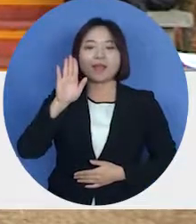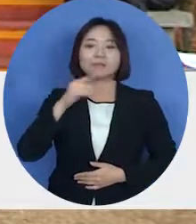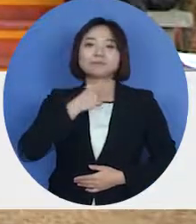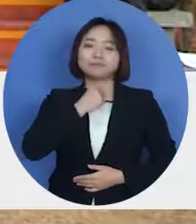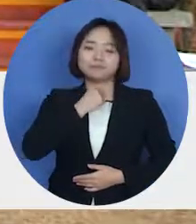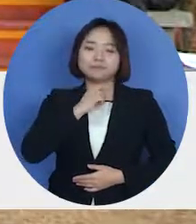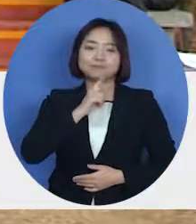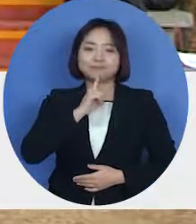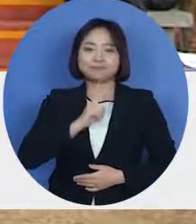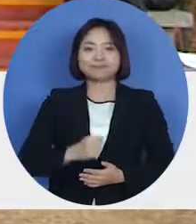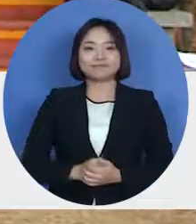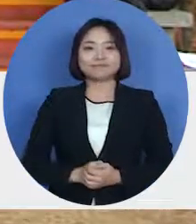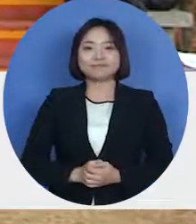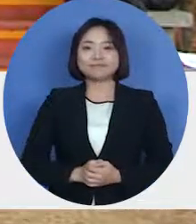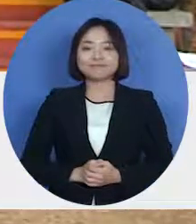바란다 고 밝혔습니다